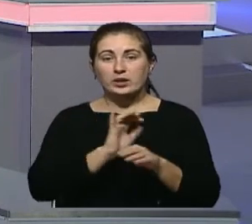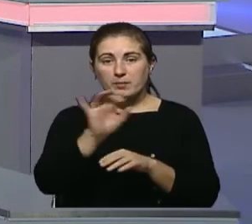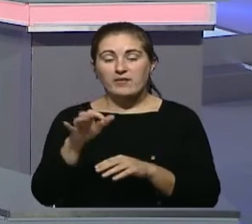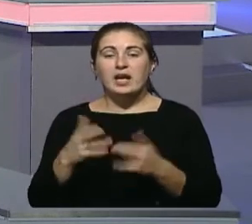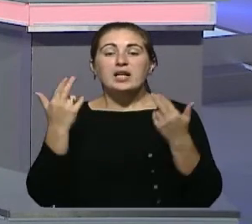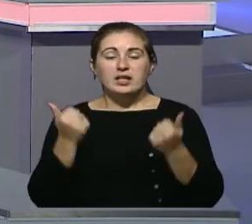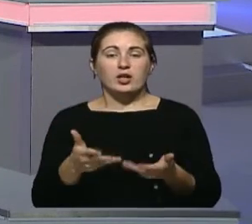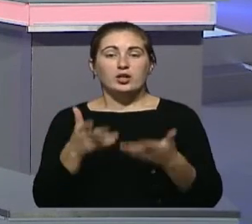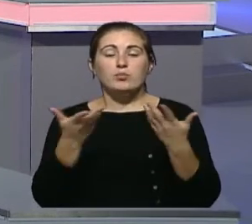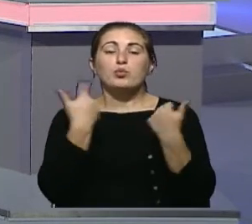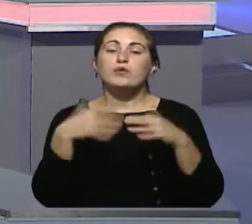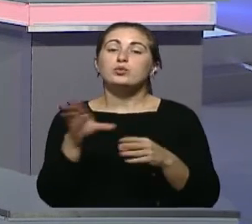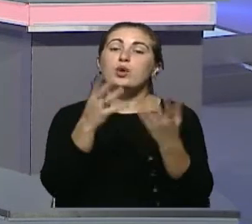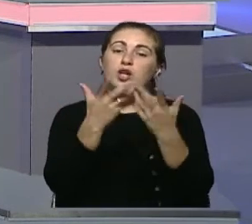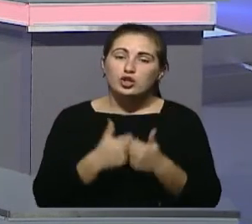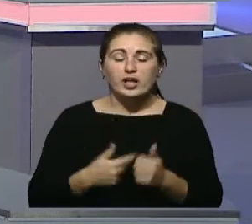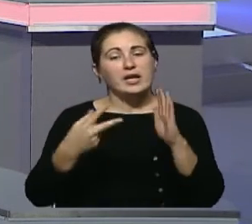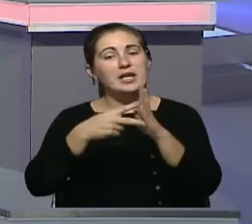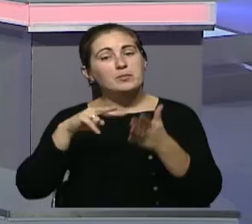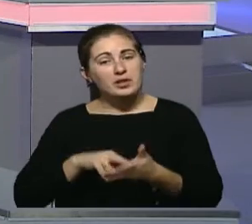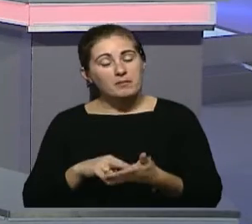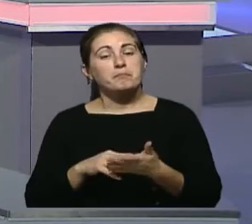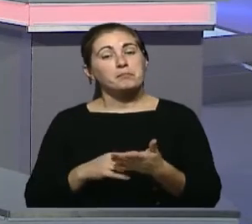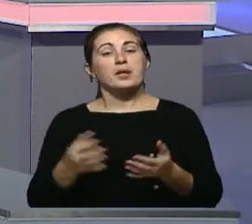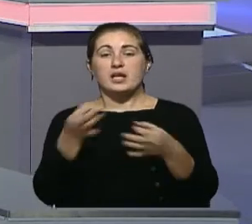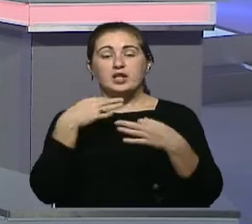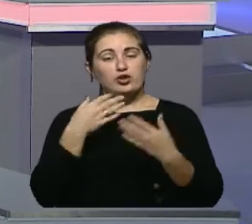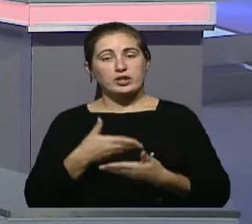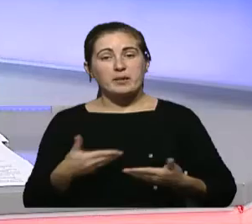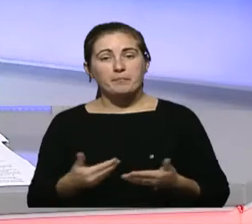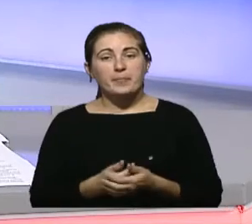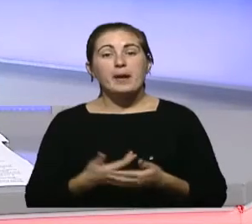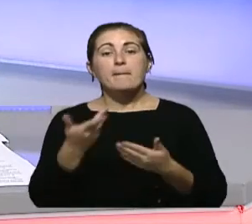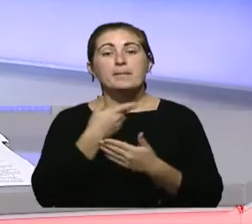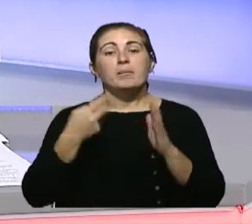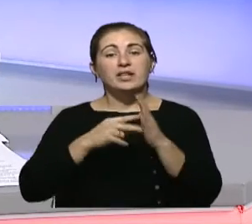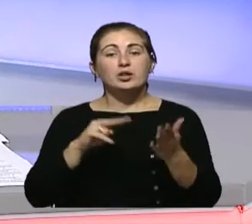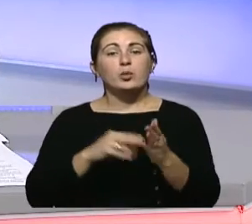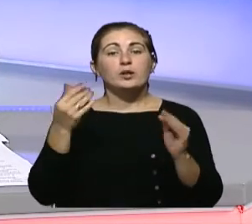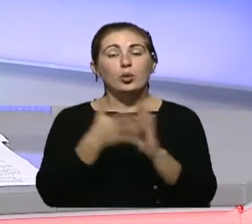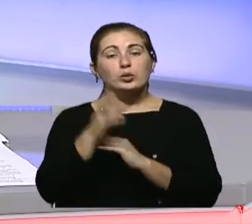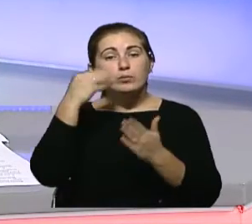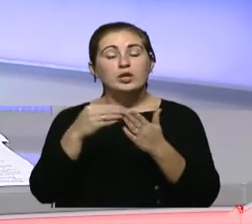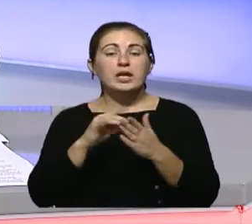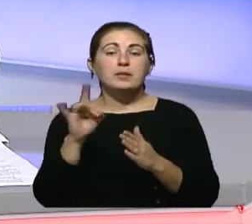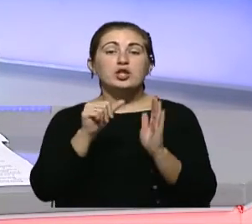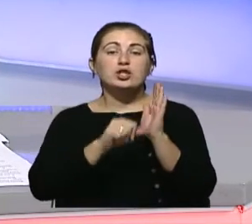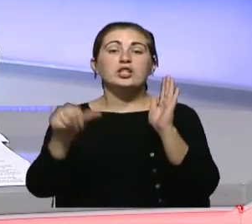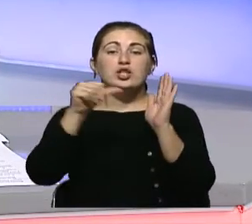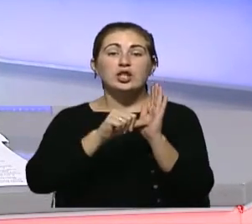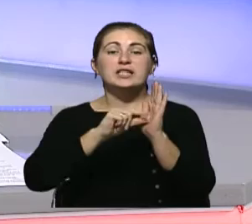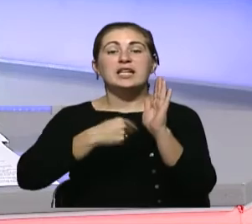средства в следующем году. Мы уже все рассчитали, распланировали. Ну, тогда расскажите нам. Мы планируем доходы бюджета в размере 66,9